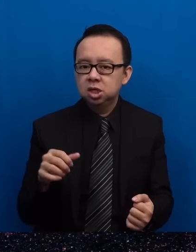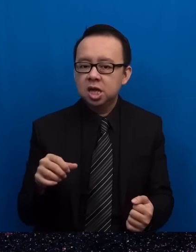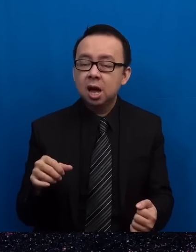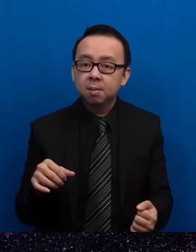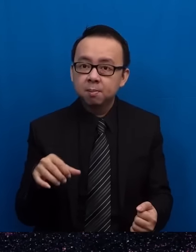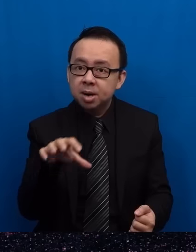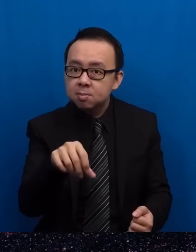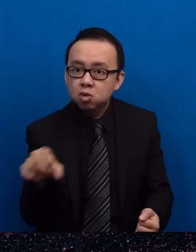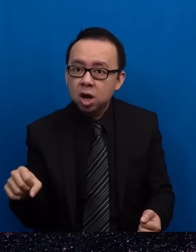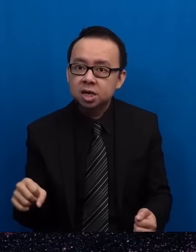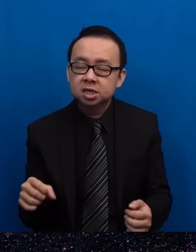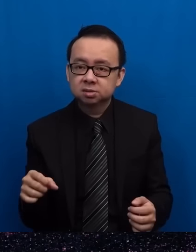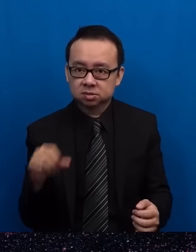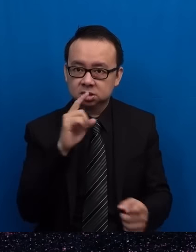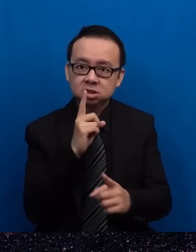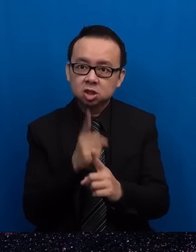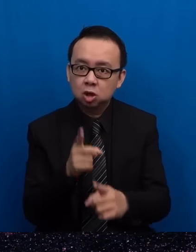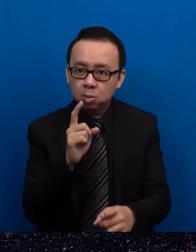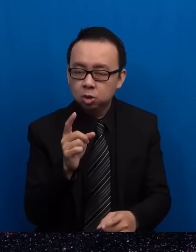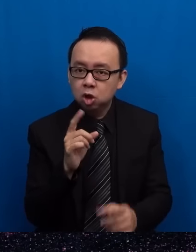Roda. Nok.